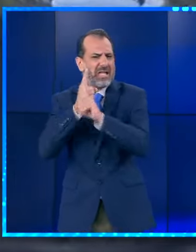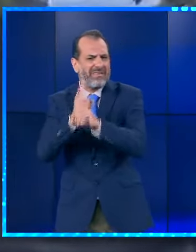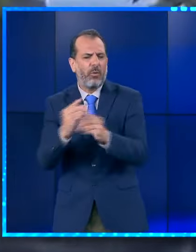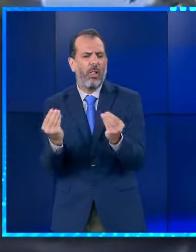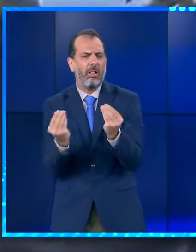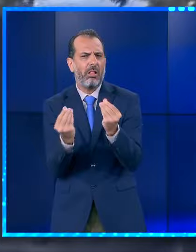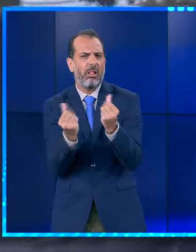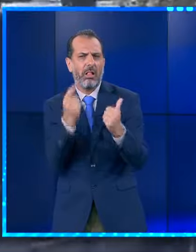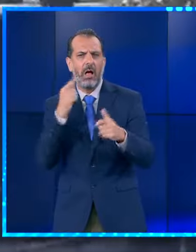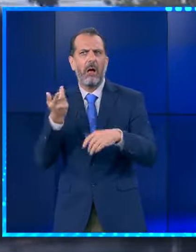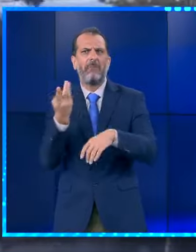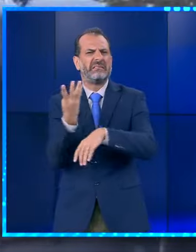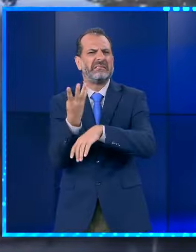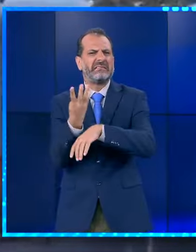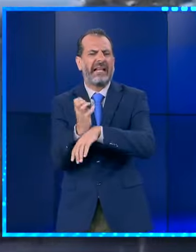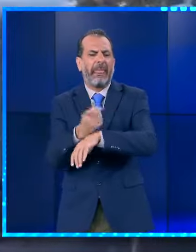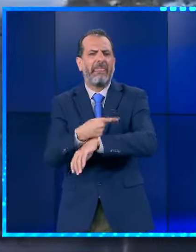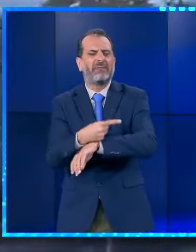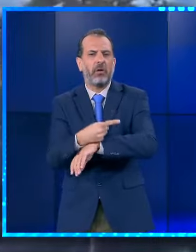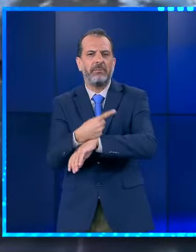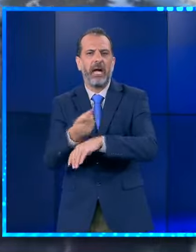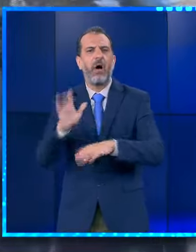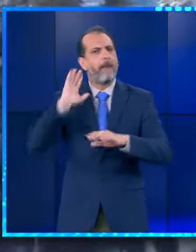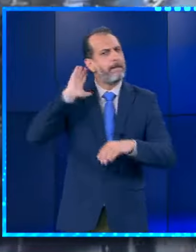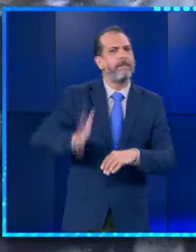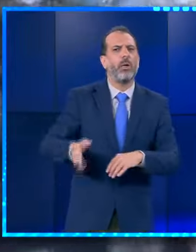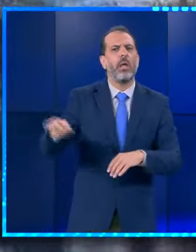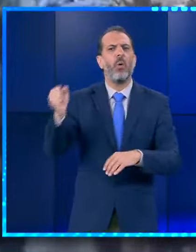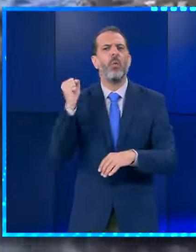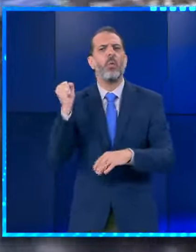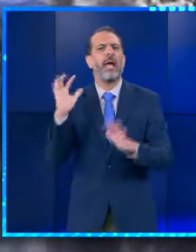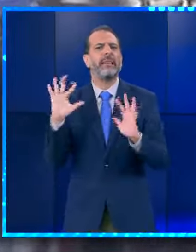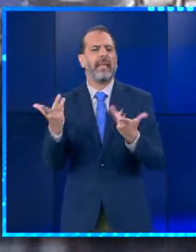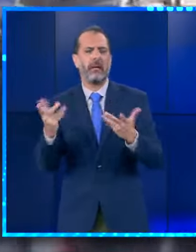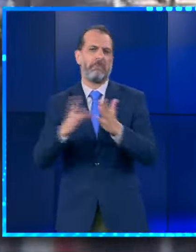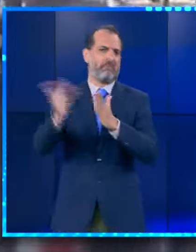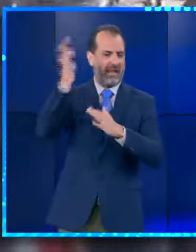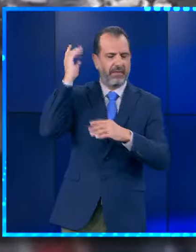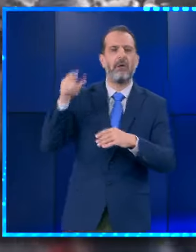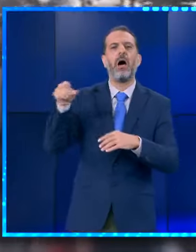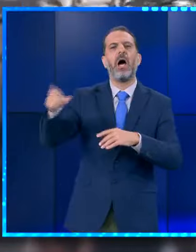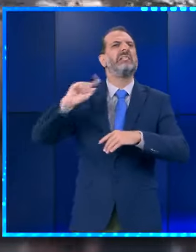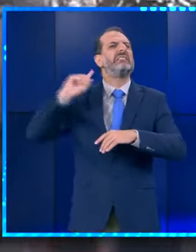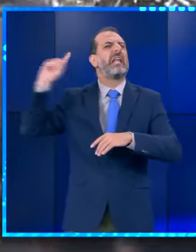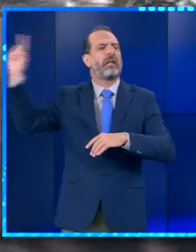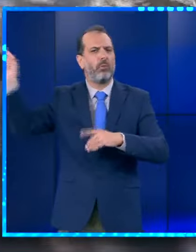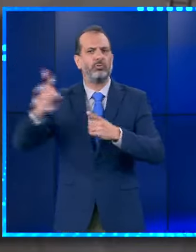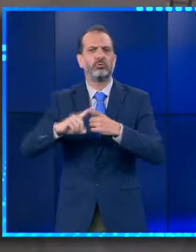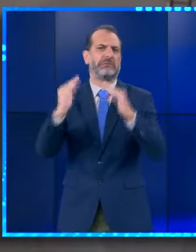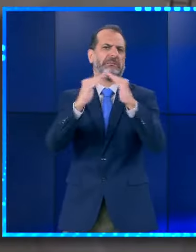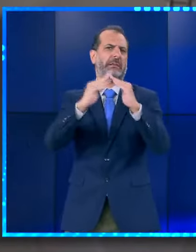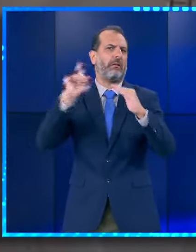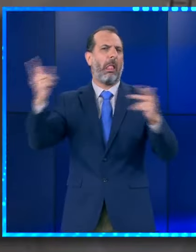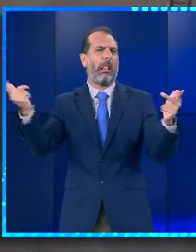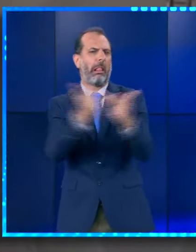μπορούσαν μέσα σε 40 δευτερόλεπτα να απενεργοποιήσουν τον συναγερμό μιας κατοικίας